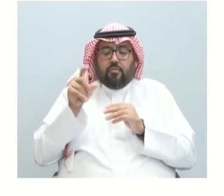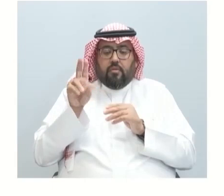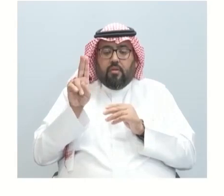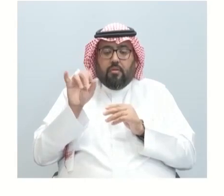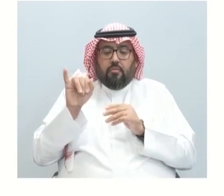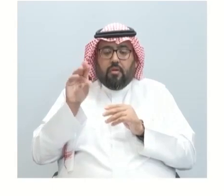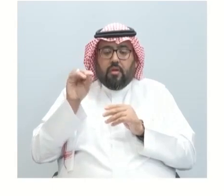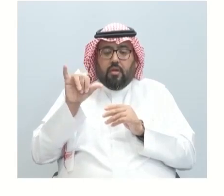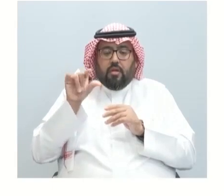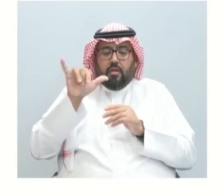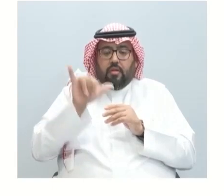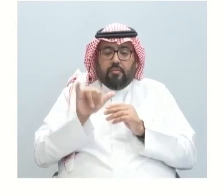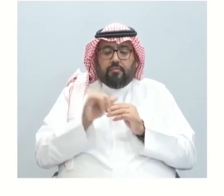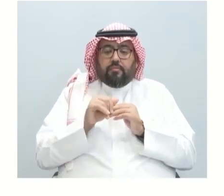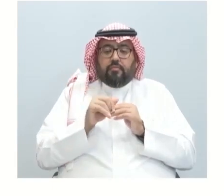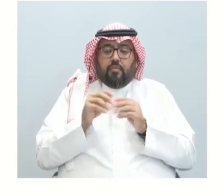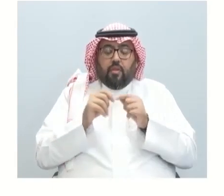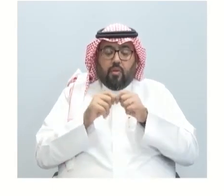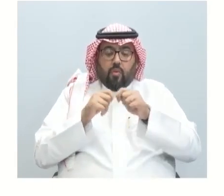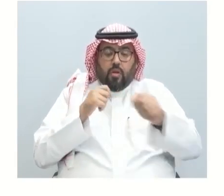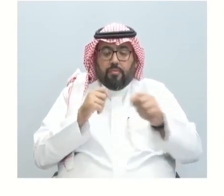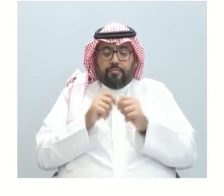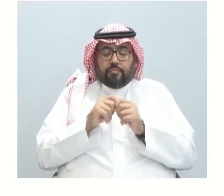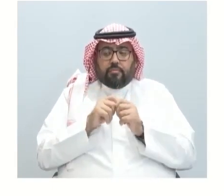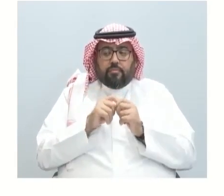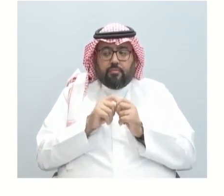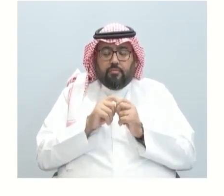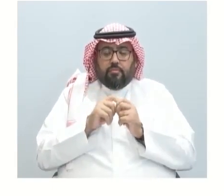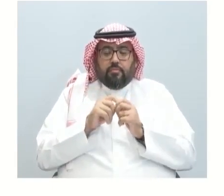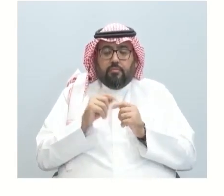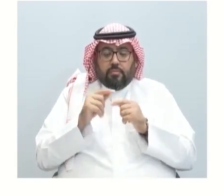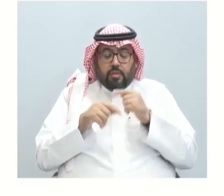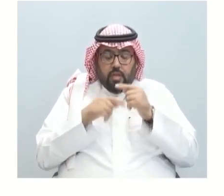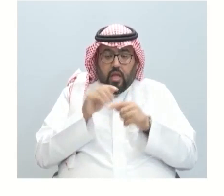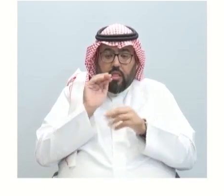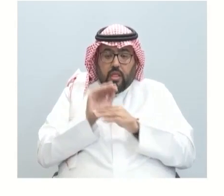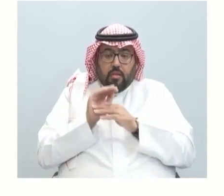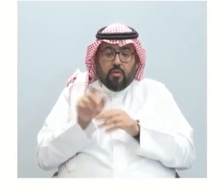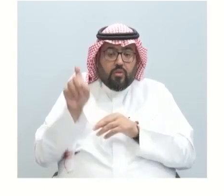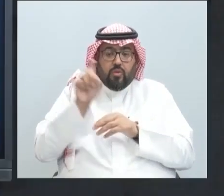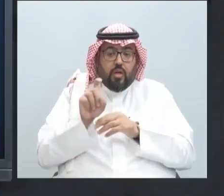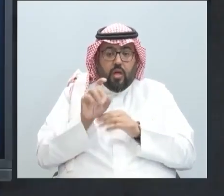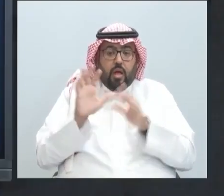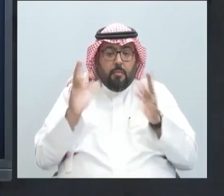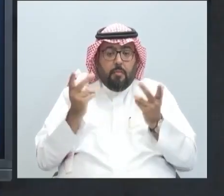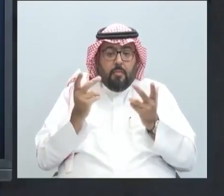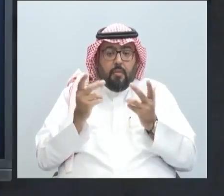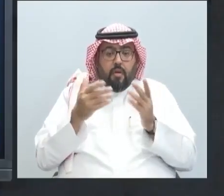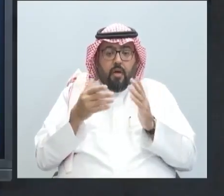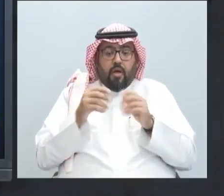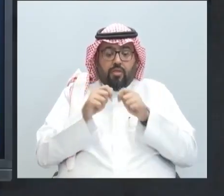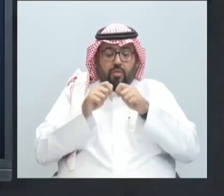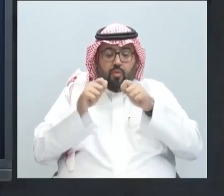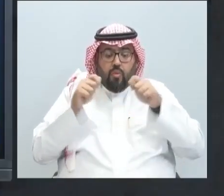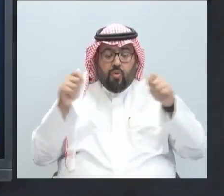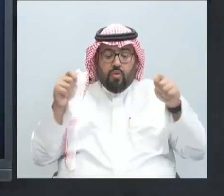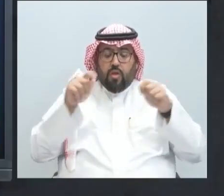الطور التمهيدي هو الطور الاطول من الانقسام المتساوي اذا عندما نتكلم ياتينا سؤال يذكر ما هو اطول طور